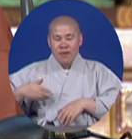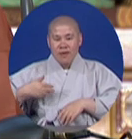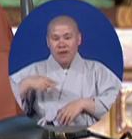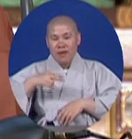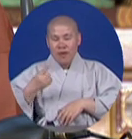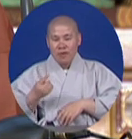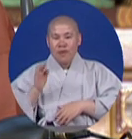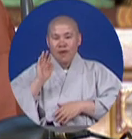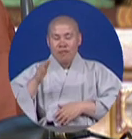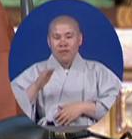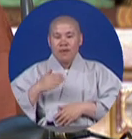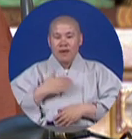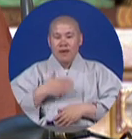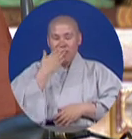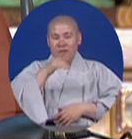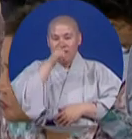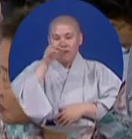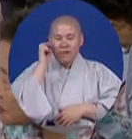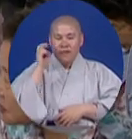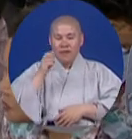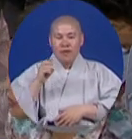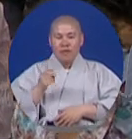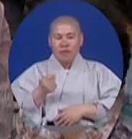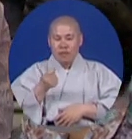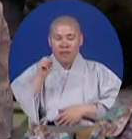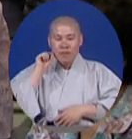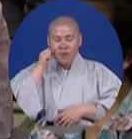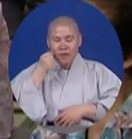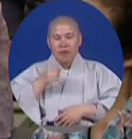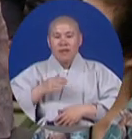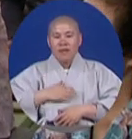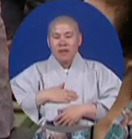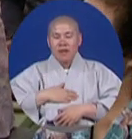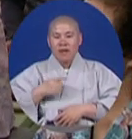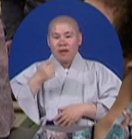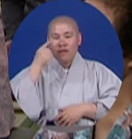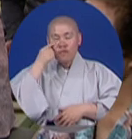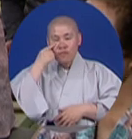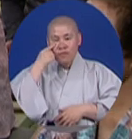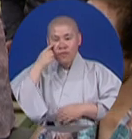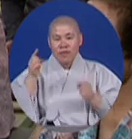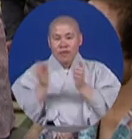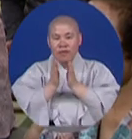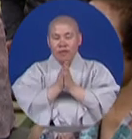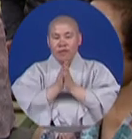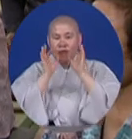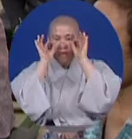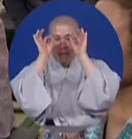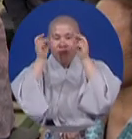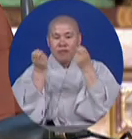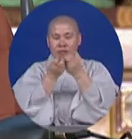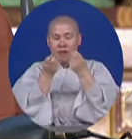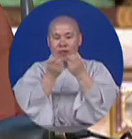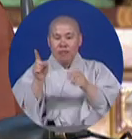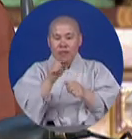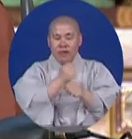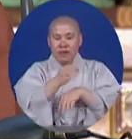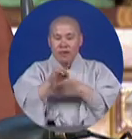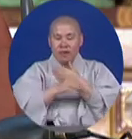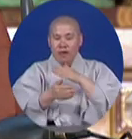내가 내 눈 보는 방법은 내가 내 눈을 보는 게 아니라 내 눈을